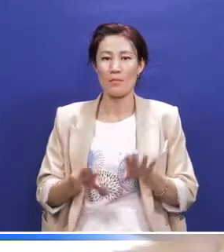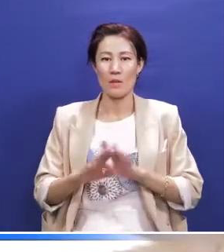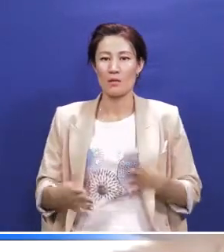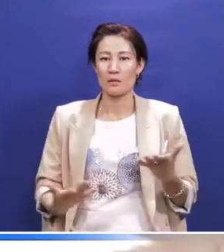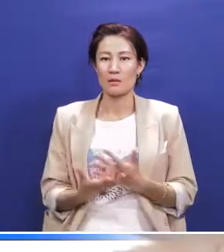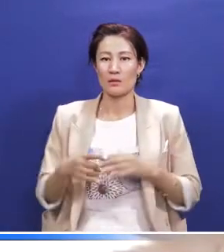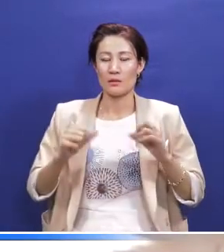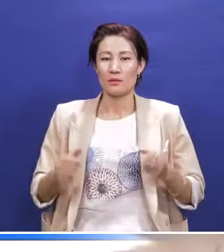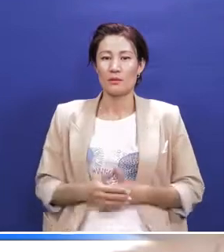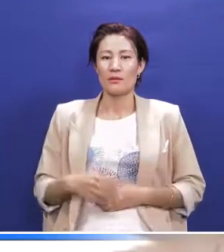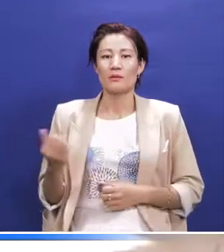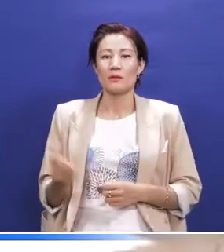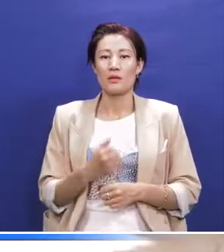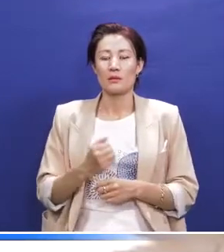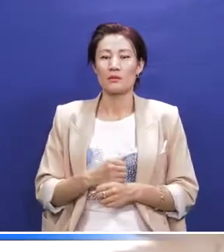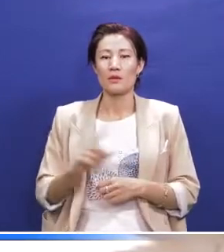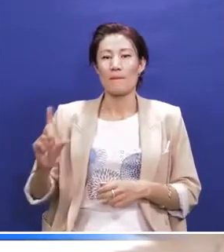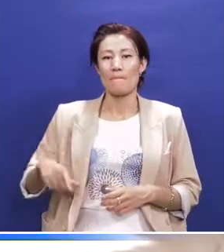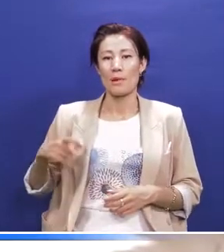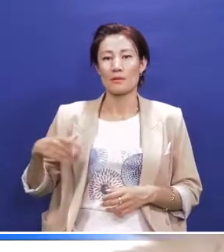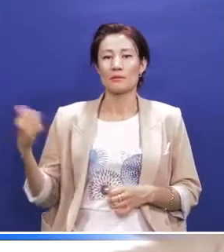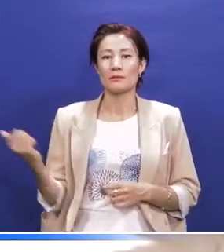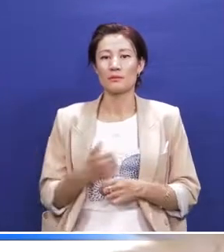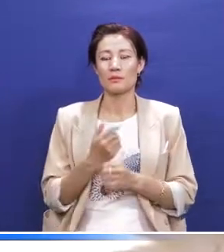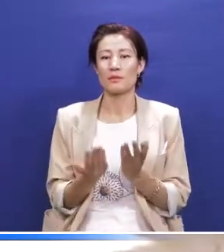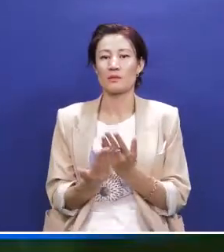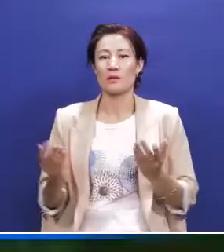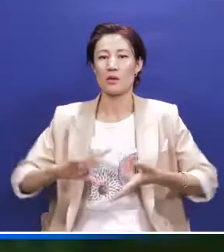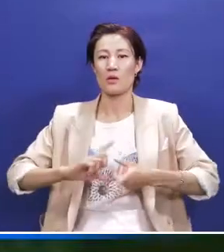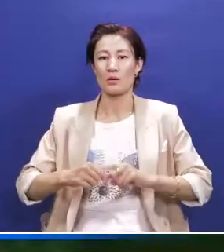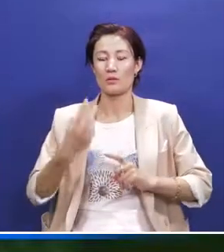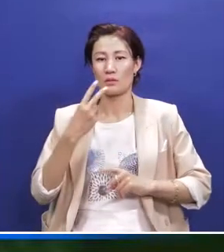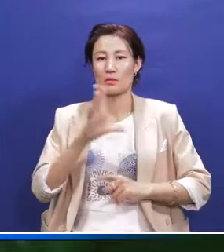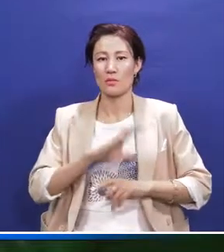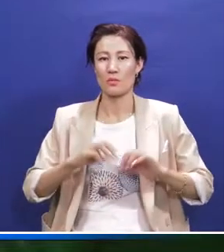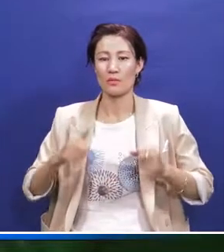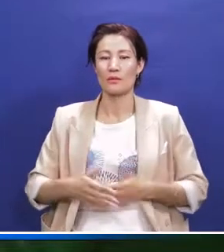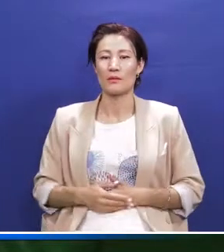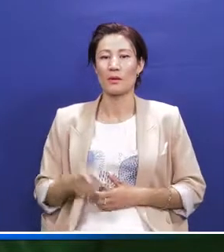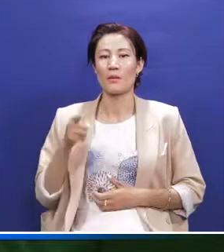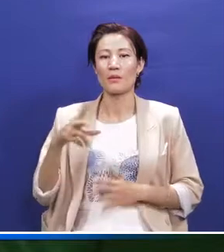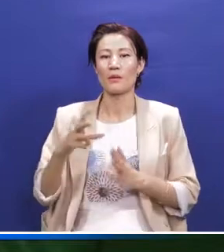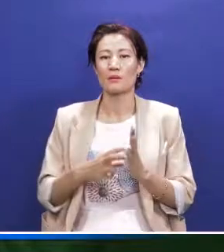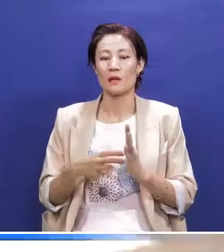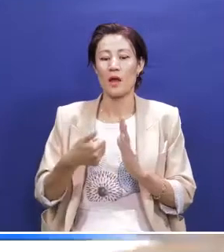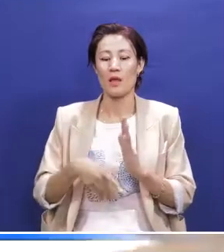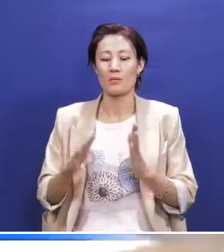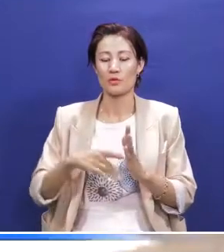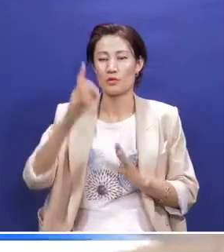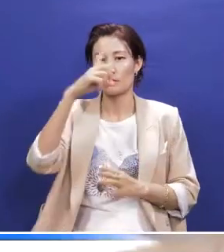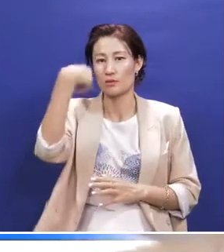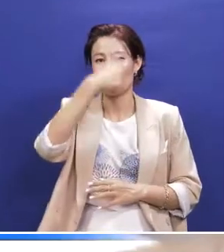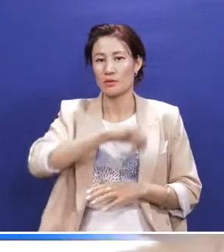жаңағы жасалған ұсталардың қолымен жасалған Тайқазанның көшірмелері арқылы көріп отырсыздар. 1864